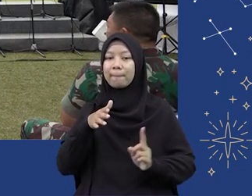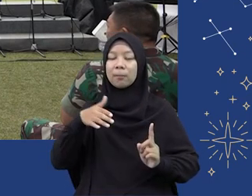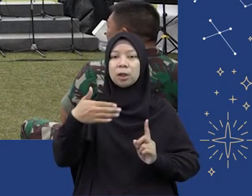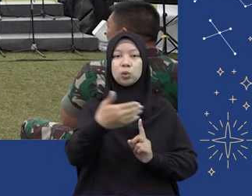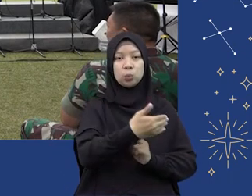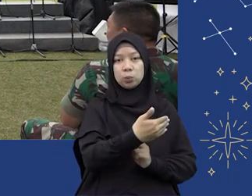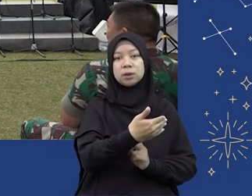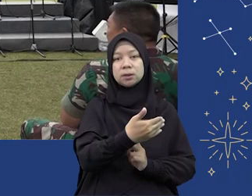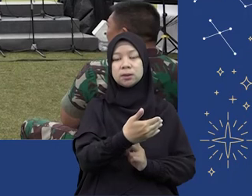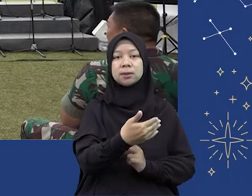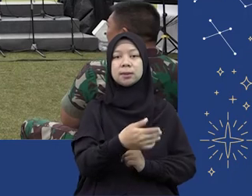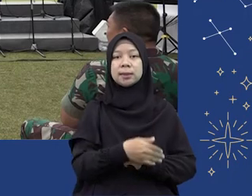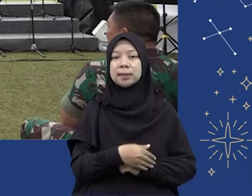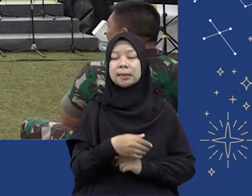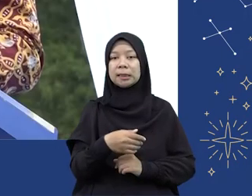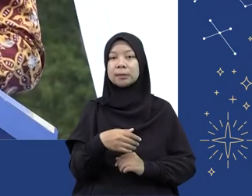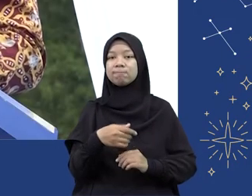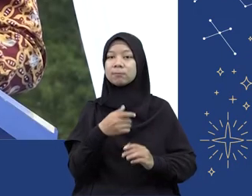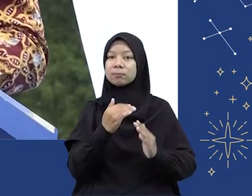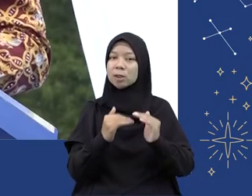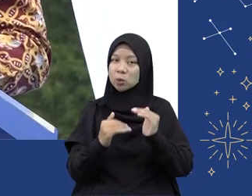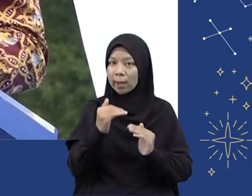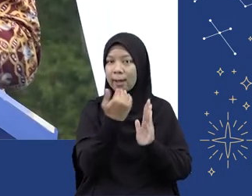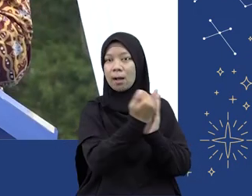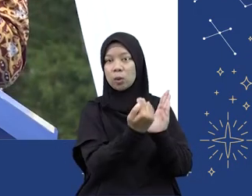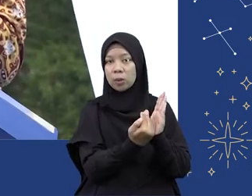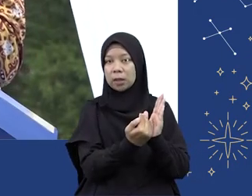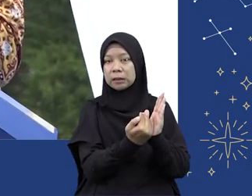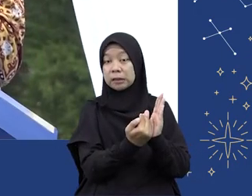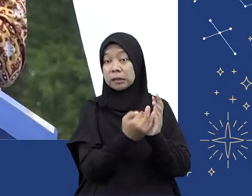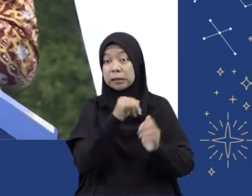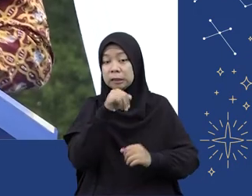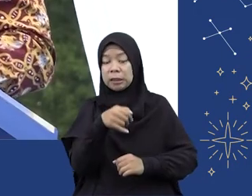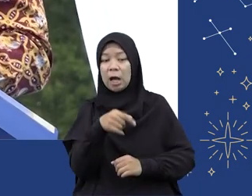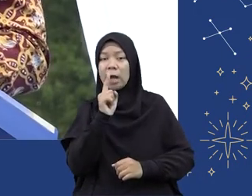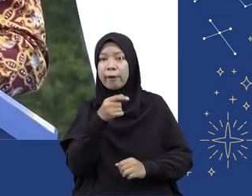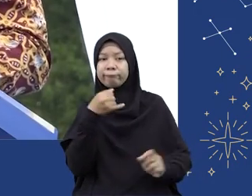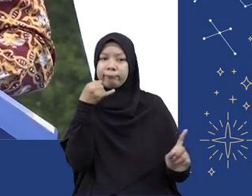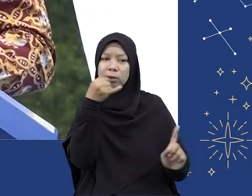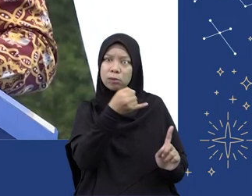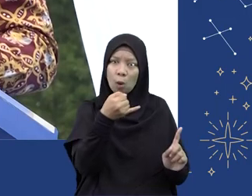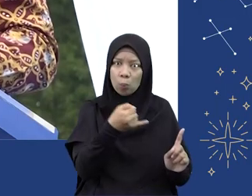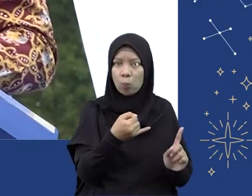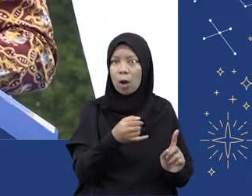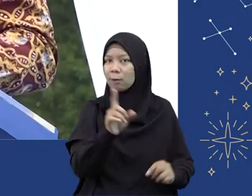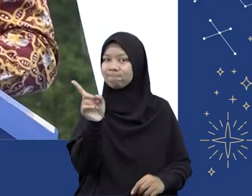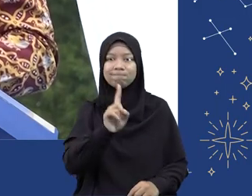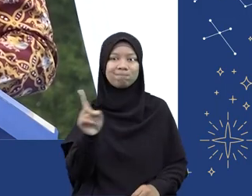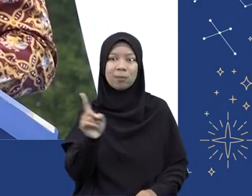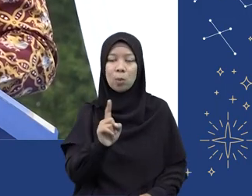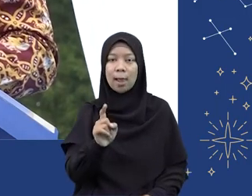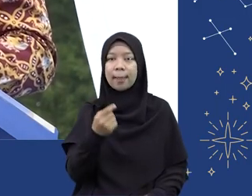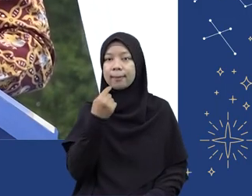ini terlindungi secara aturan sehingga jangan diganggu oleh kepentingan-kepentingan jangka pendek kepentingan-kepentingan ekonomi